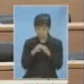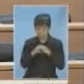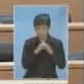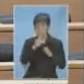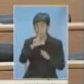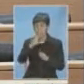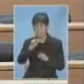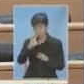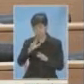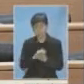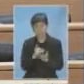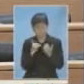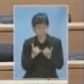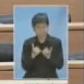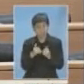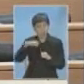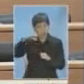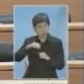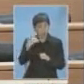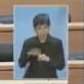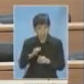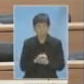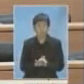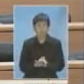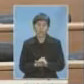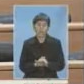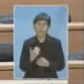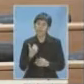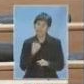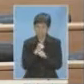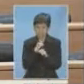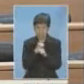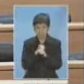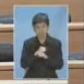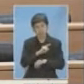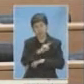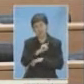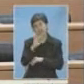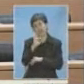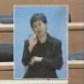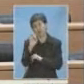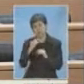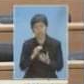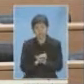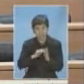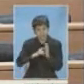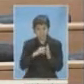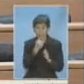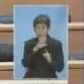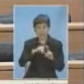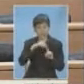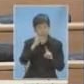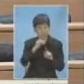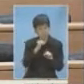ครับจนถึงปัจจุบันได้ผู้ก่อสร้างแล้วสร้าง900วันครับนับถึง15สิงหาคมนะครับแล้วเซ็นสัญ